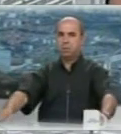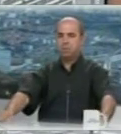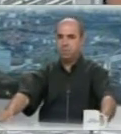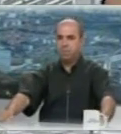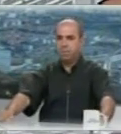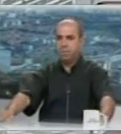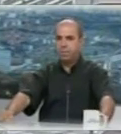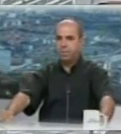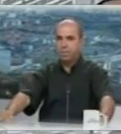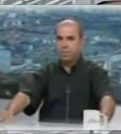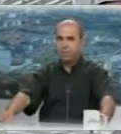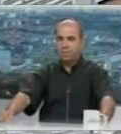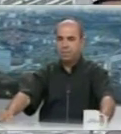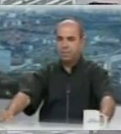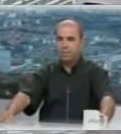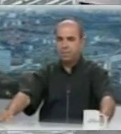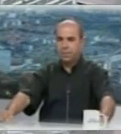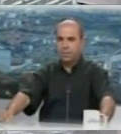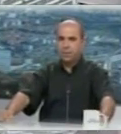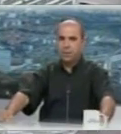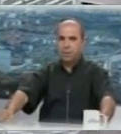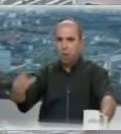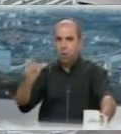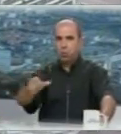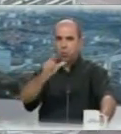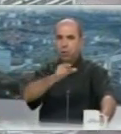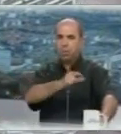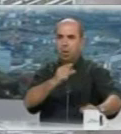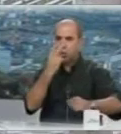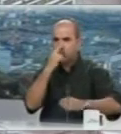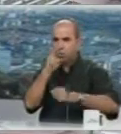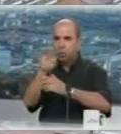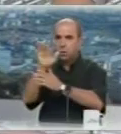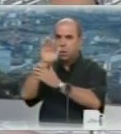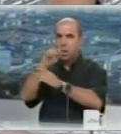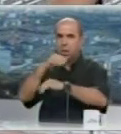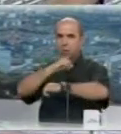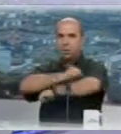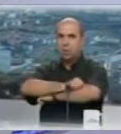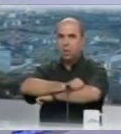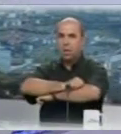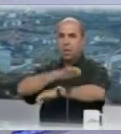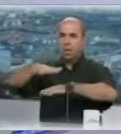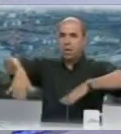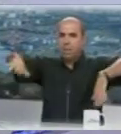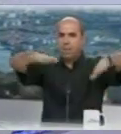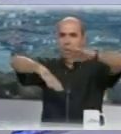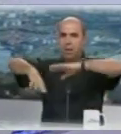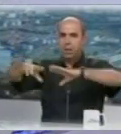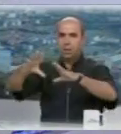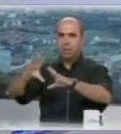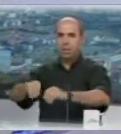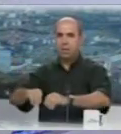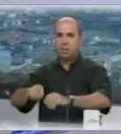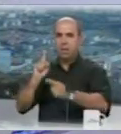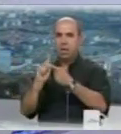يهتم بكل ما هو زراعة وغيرها كان المجتمع يهتم بكل ما هو ما أنه مطلع على البحر الصيد وغيرها. نعم لأنه تقع في موقع مهم جدا